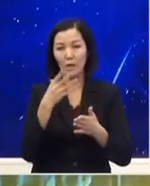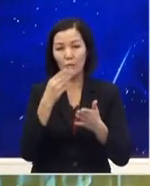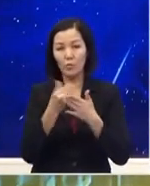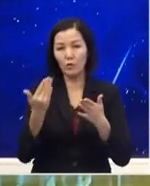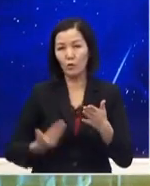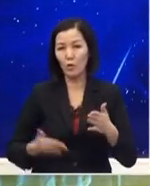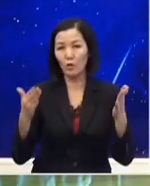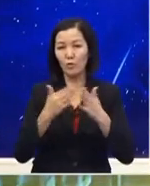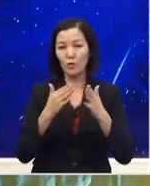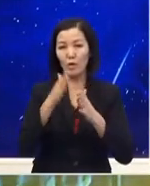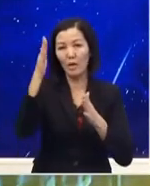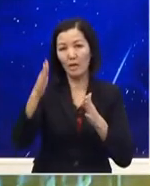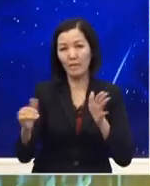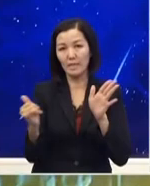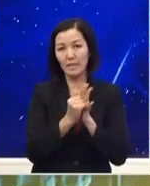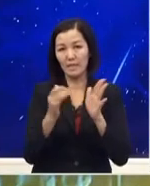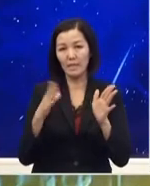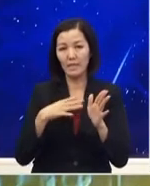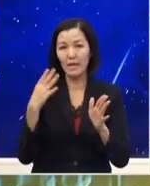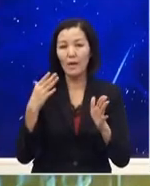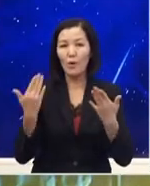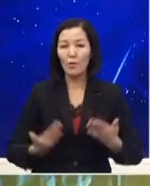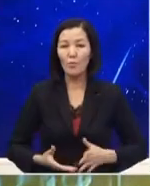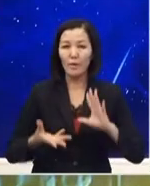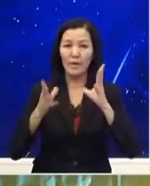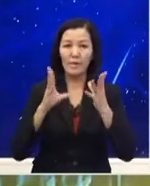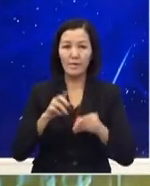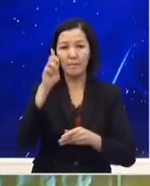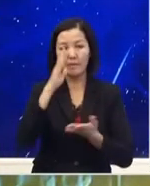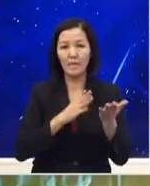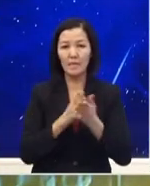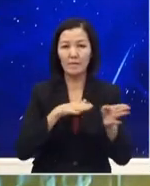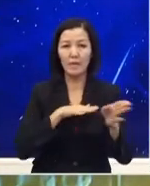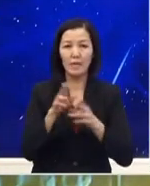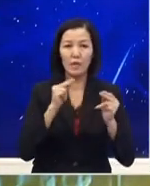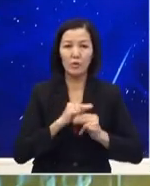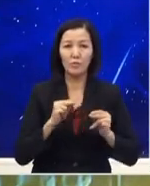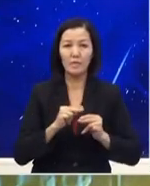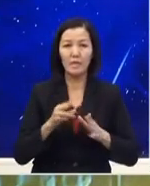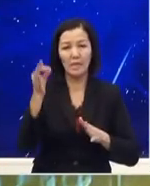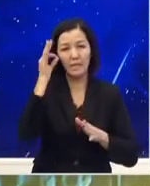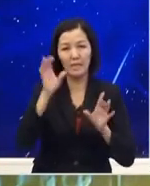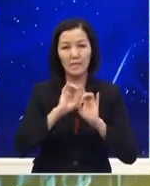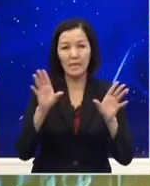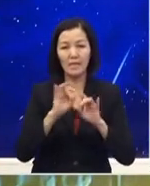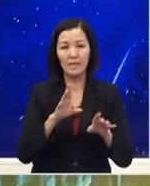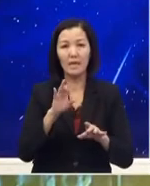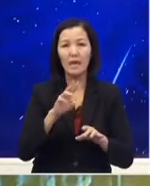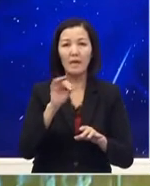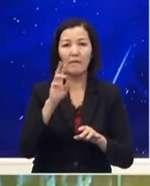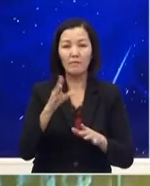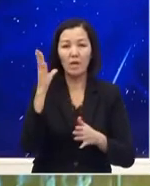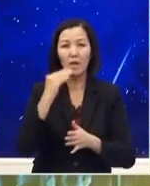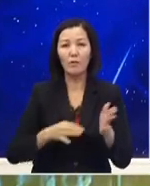ілінді. Шара барысында ардагердің ғибратты ғұмыры мемлекеттік қызмет саласында атқарған жұмыстары тұрғысынан естеліктер айтылды.